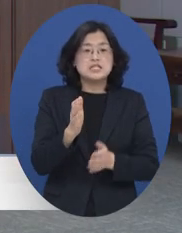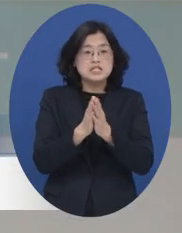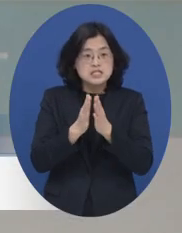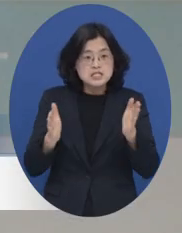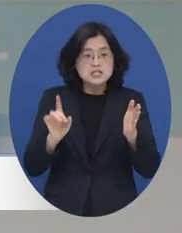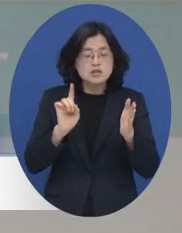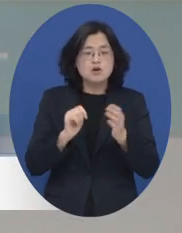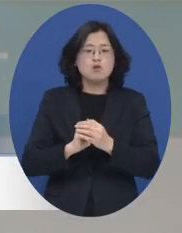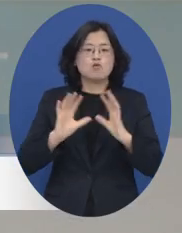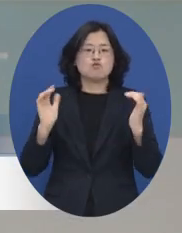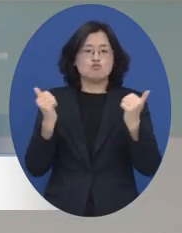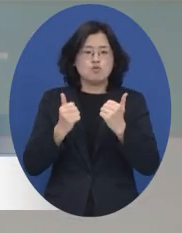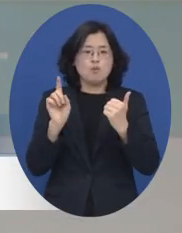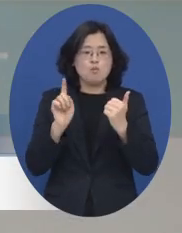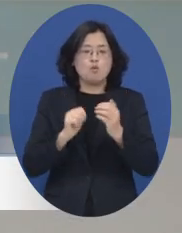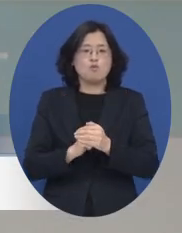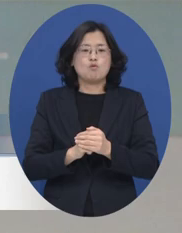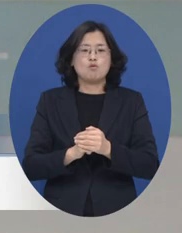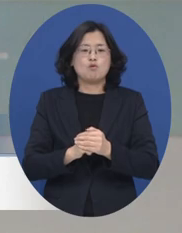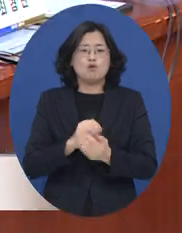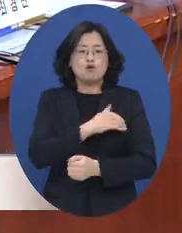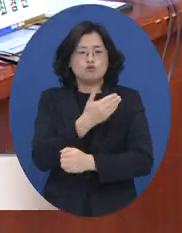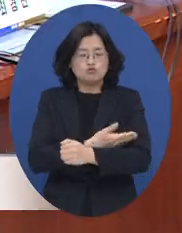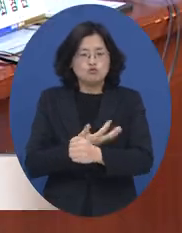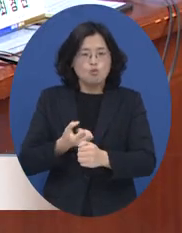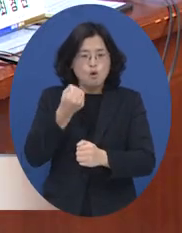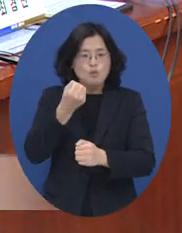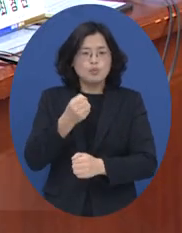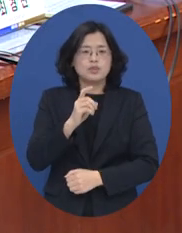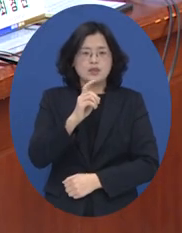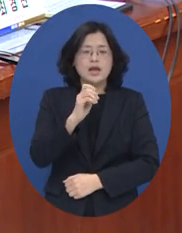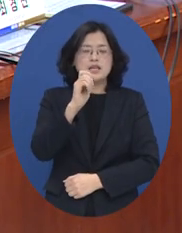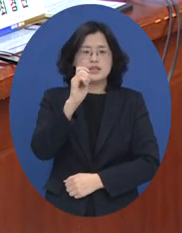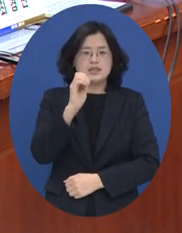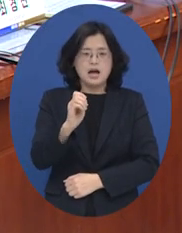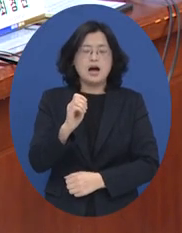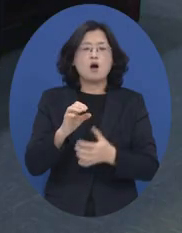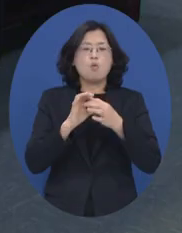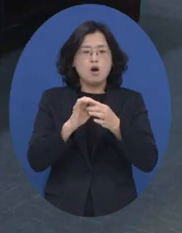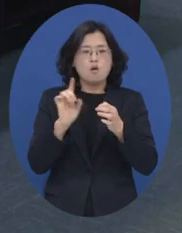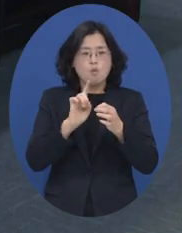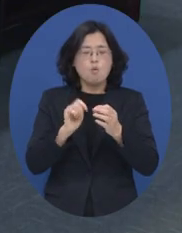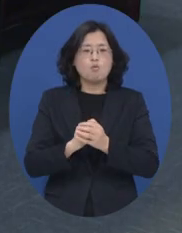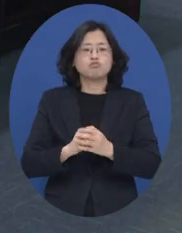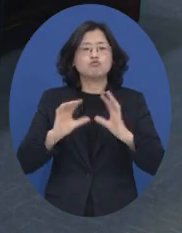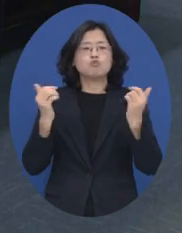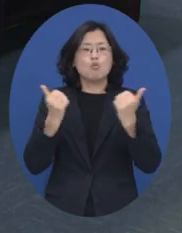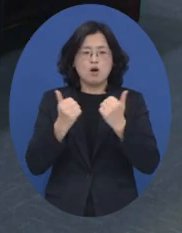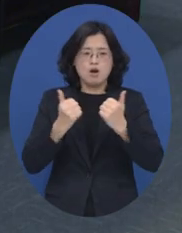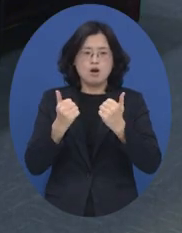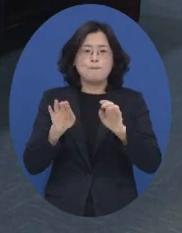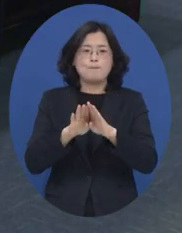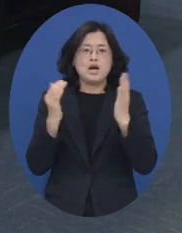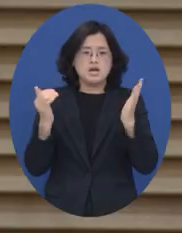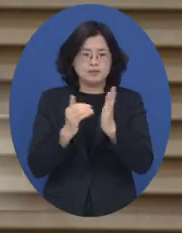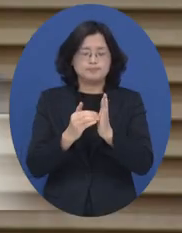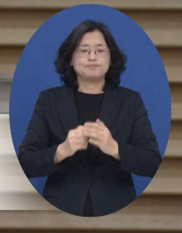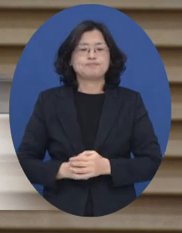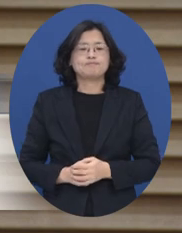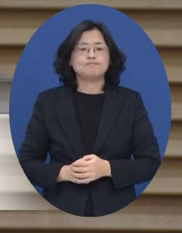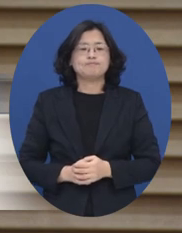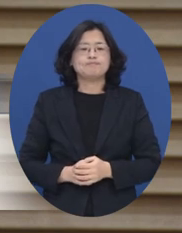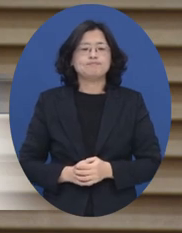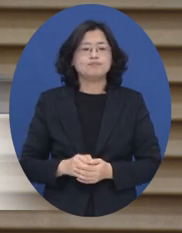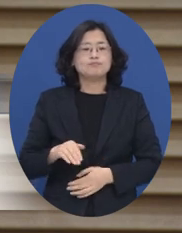함께 이날 국회에선 데이터 주권의 의미와 미래에 대해 논하는 경기도 데이터 배당 국회 토론회가 열렸습니다.